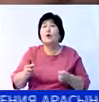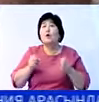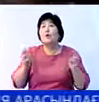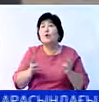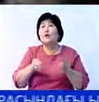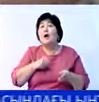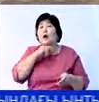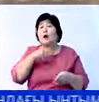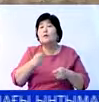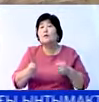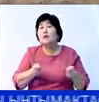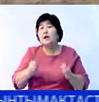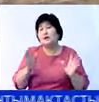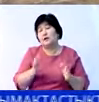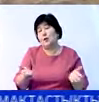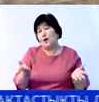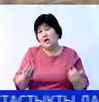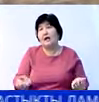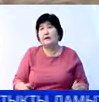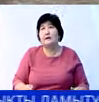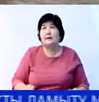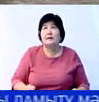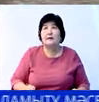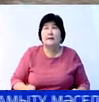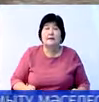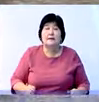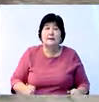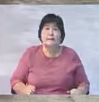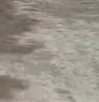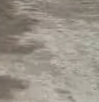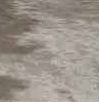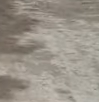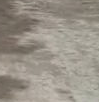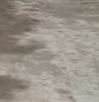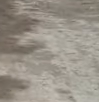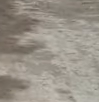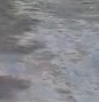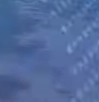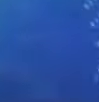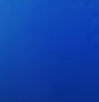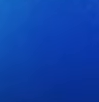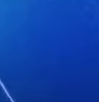қауіпсіздігін сақтауға шақырады. Еламан Жаматов, Сырым Өтегенов, Тосхан Сәтбай, Қызылорда телеарнасы.